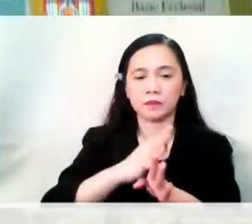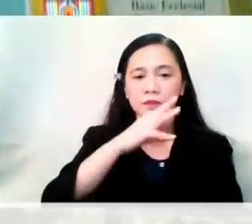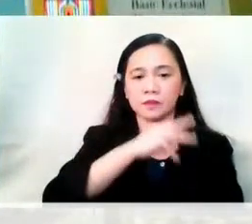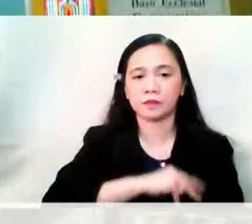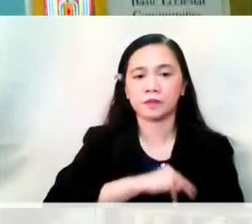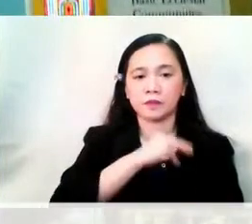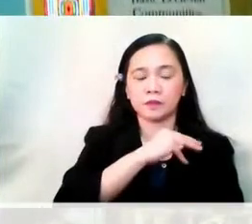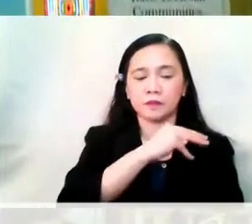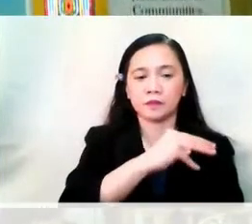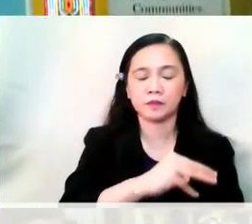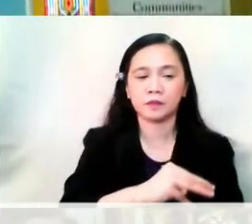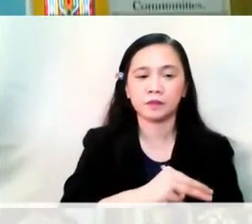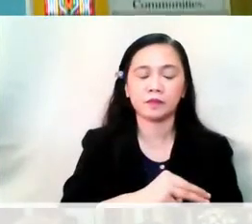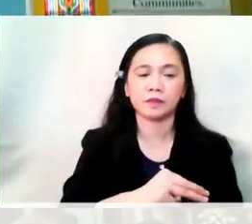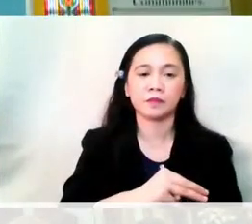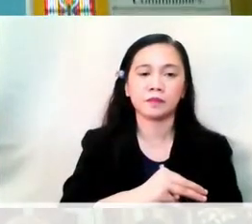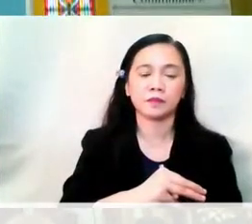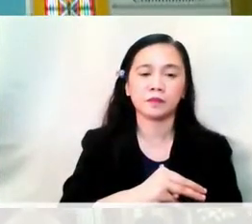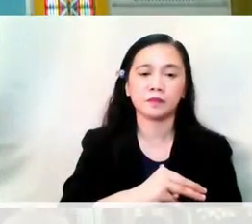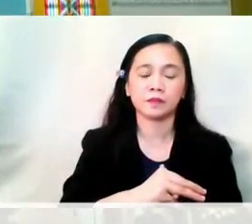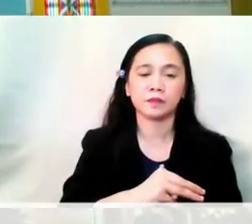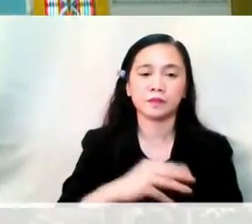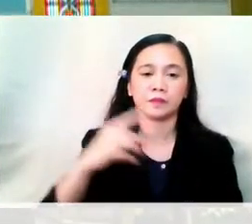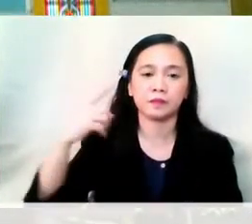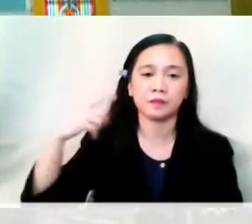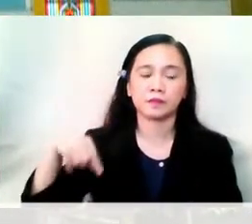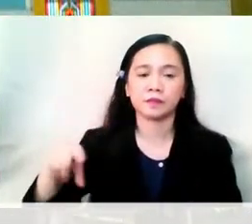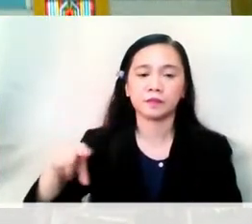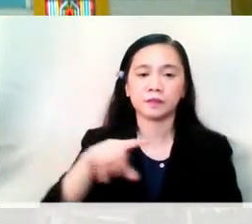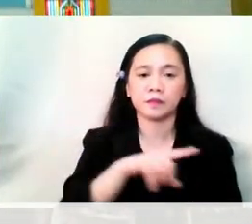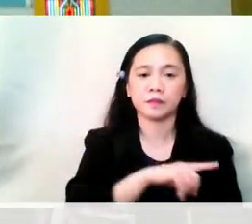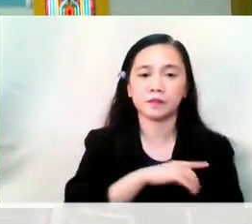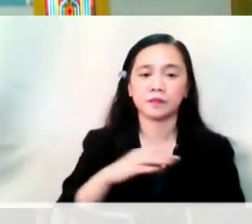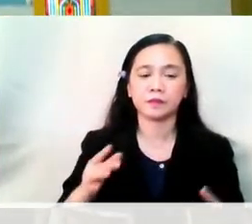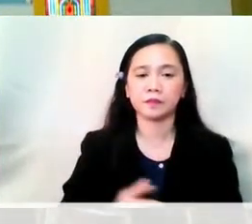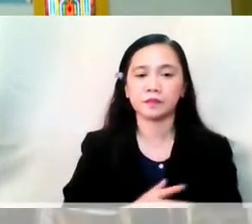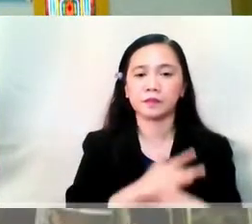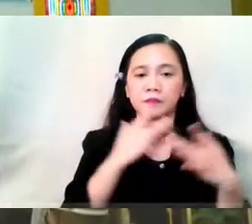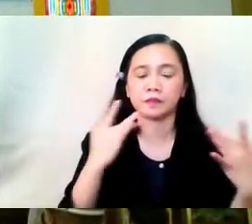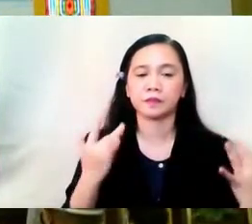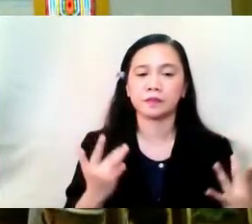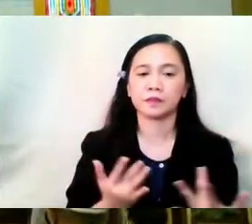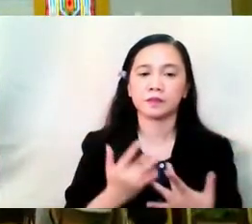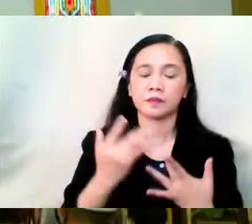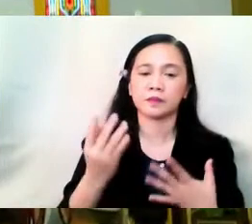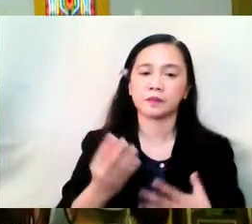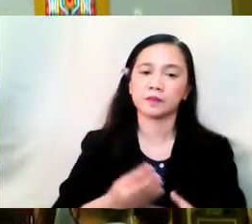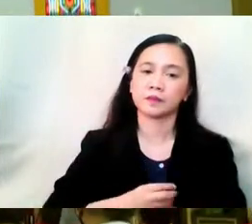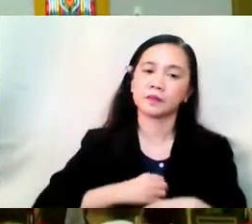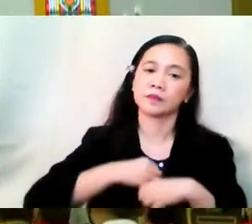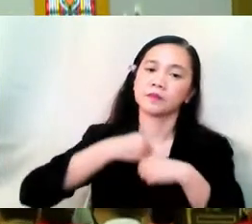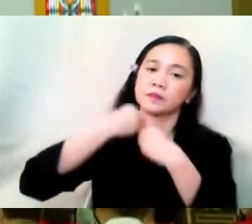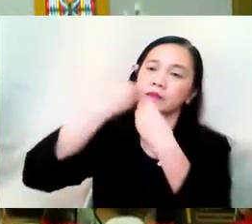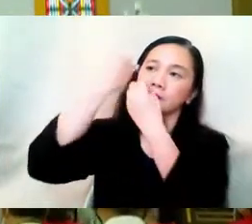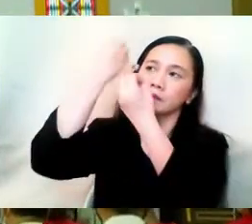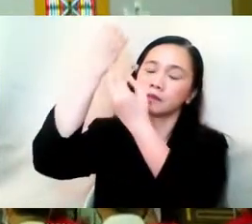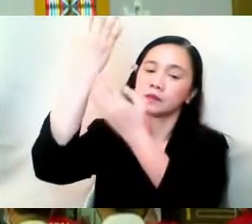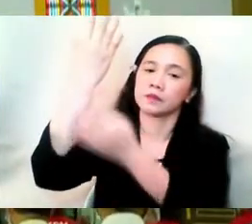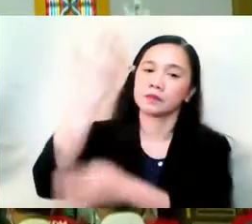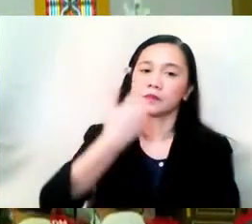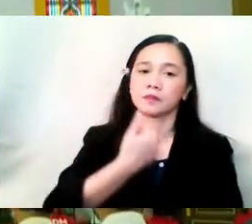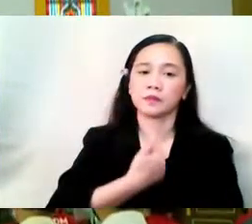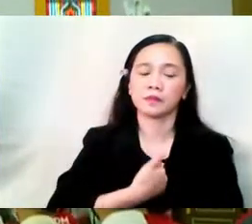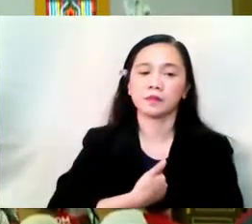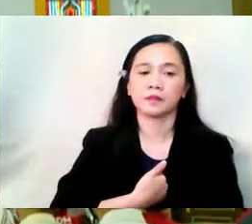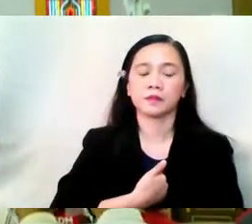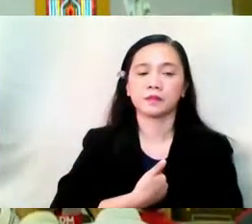Misyon, kaloob sa aming puso. Aming sarili ay aming